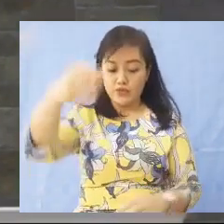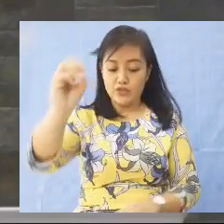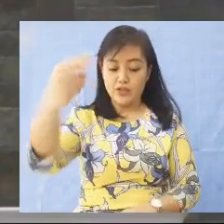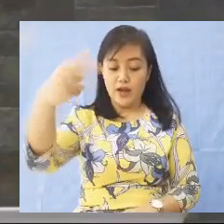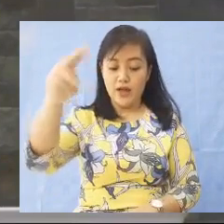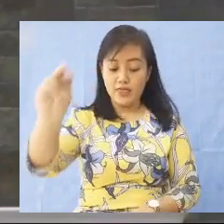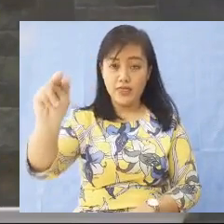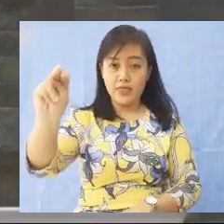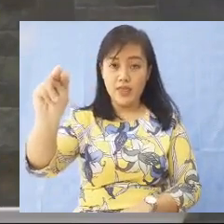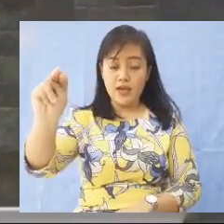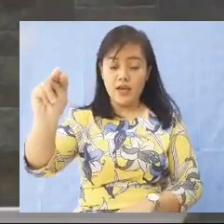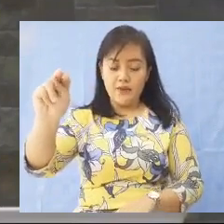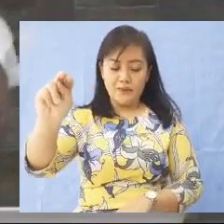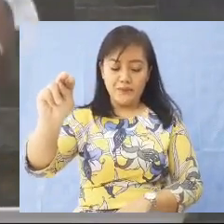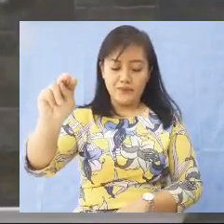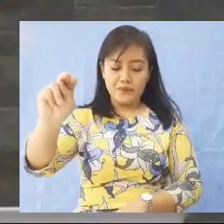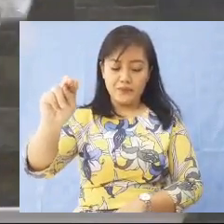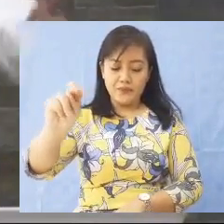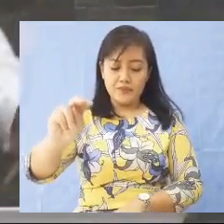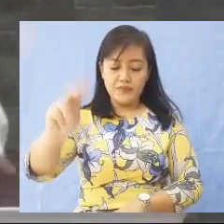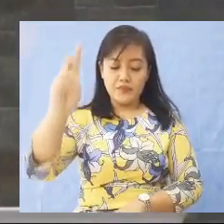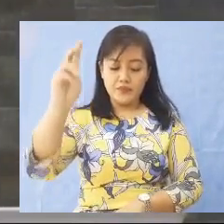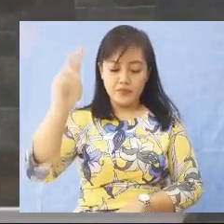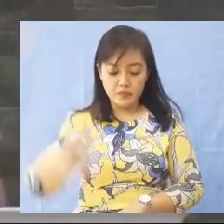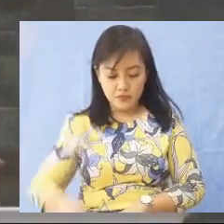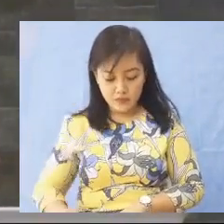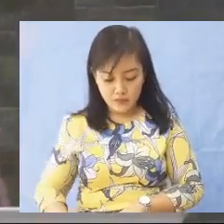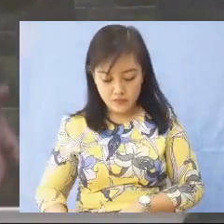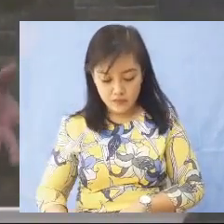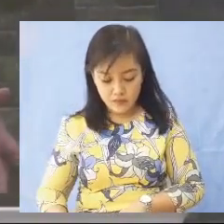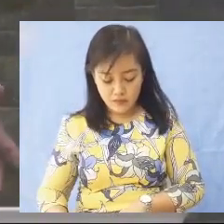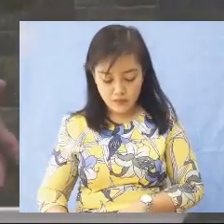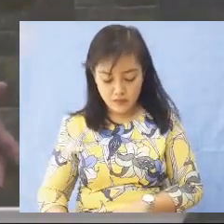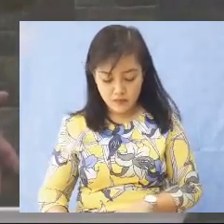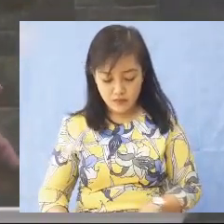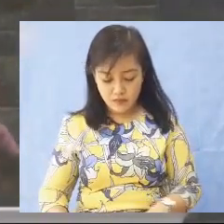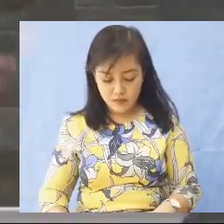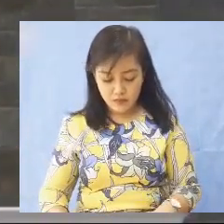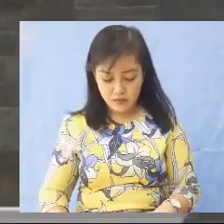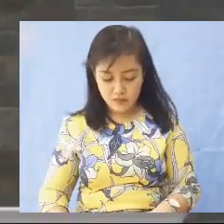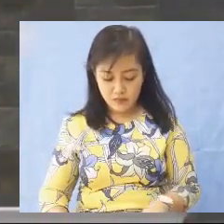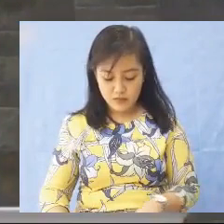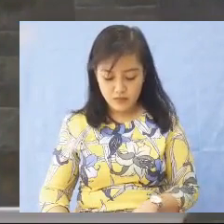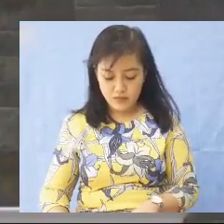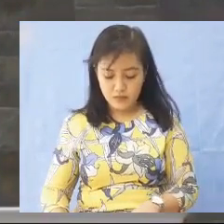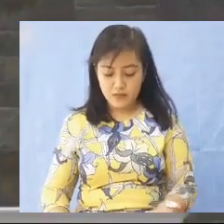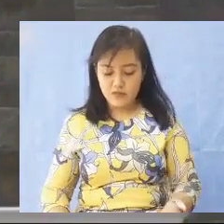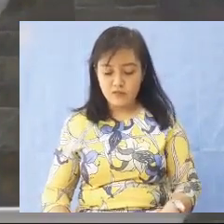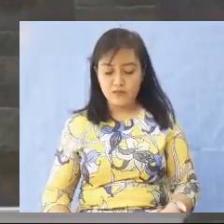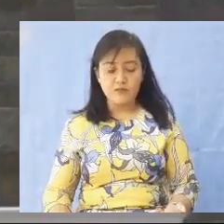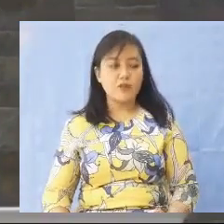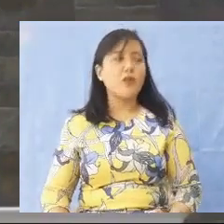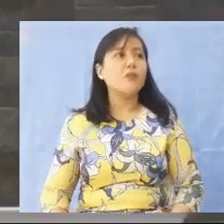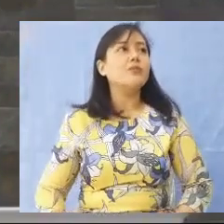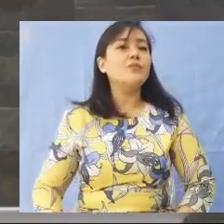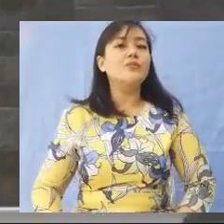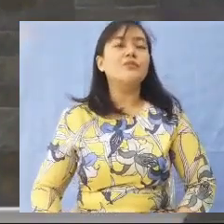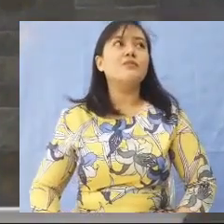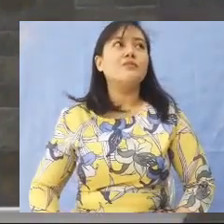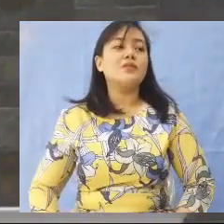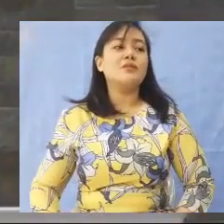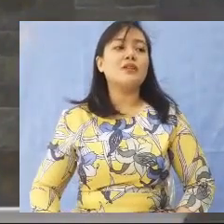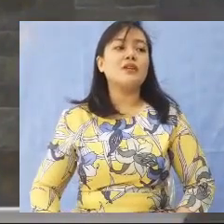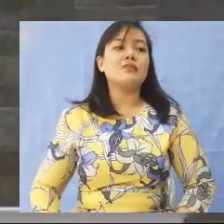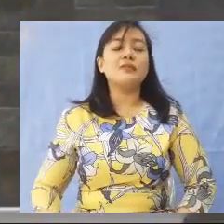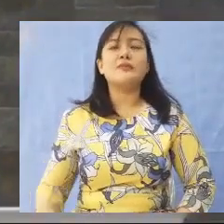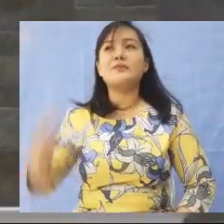ay nagsalita doon po sa kanyang mga disciples or apostles, including doon sa mga tao na nakapaligid po sa